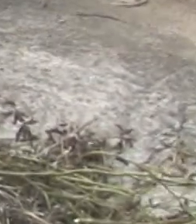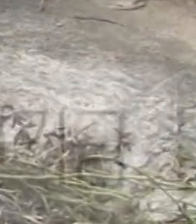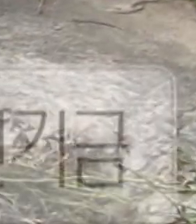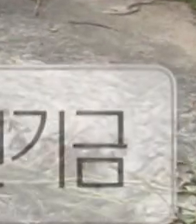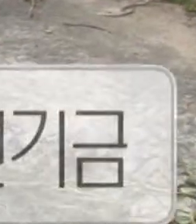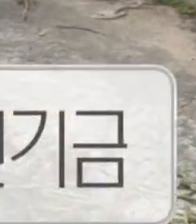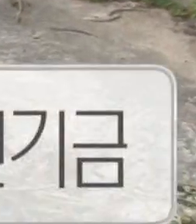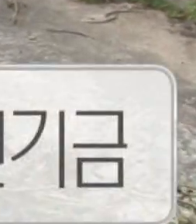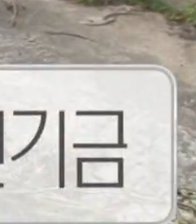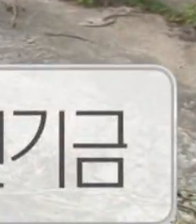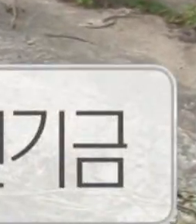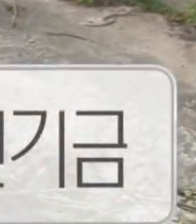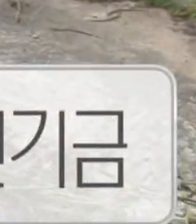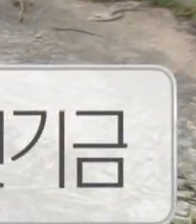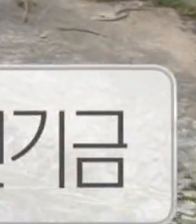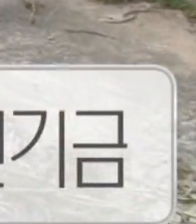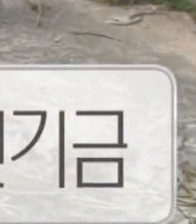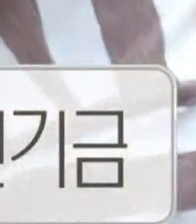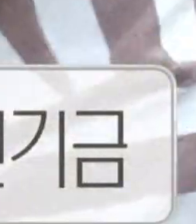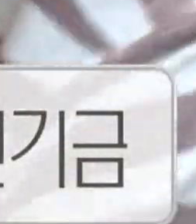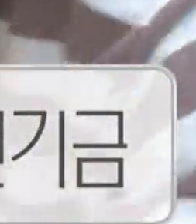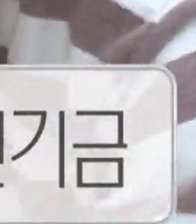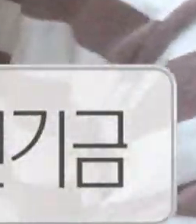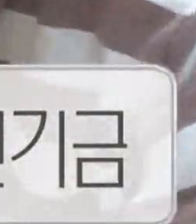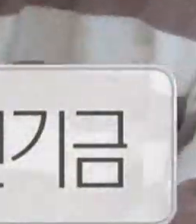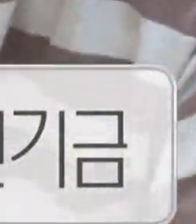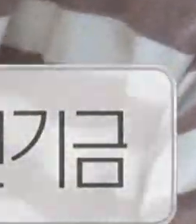으 4